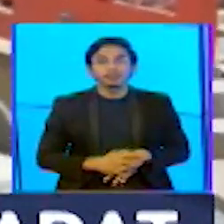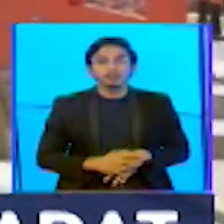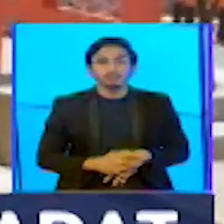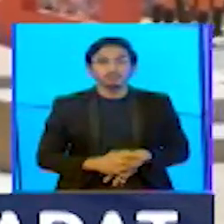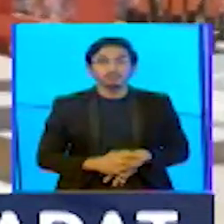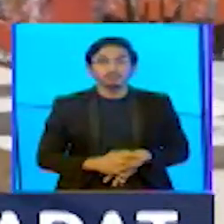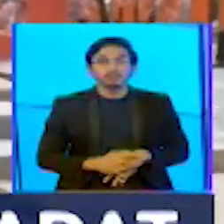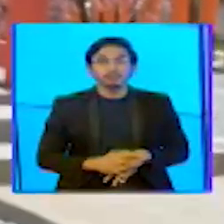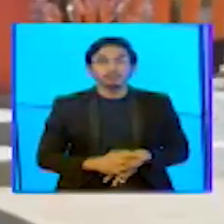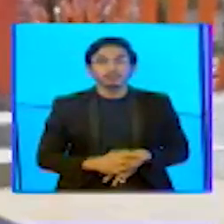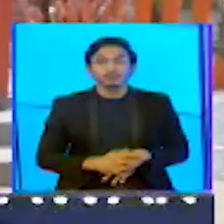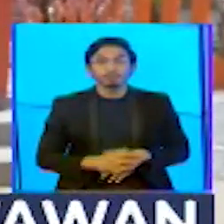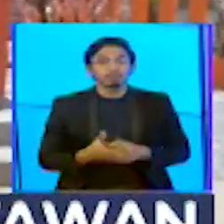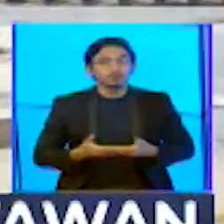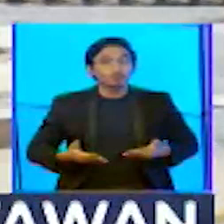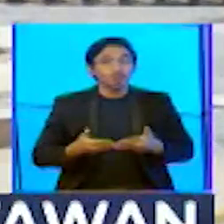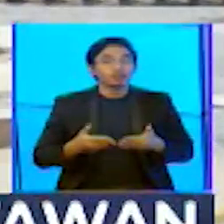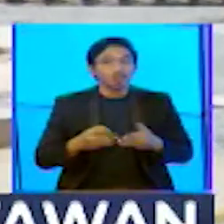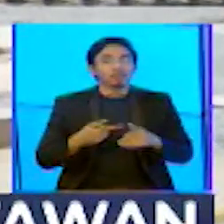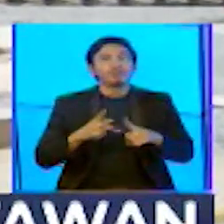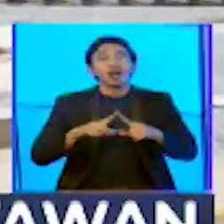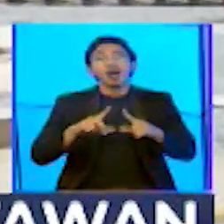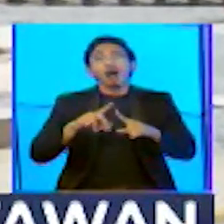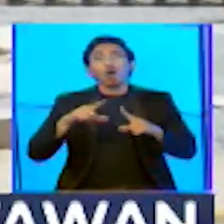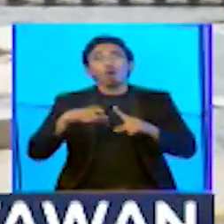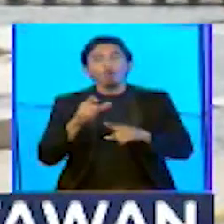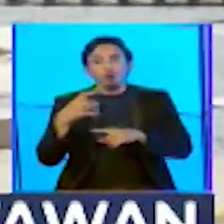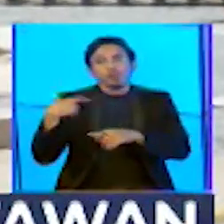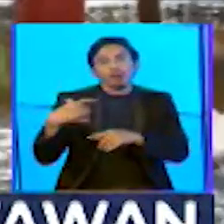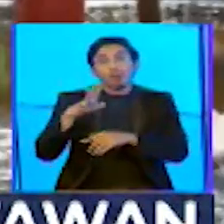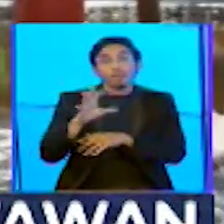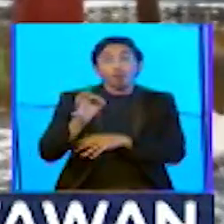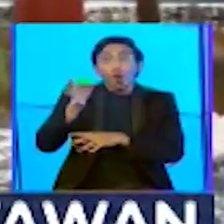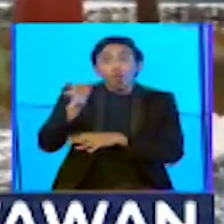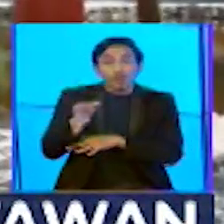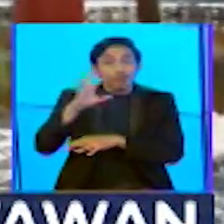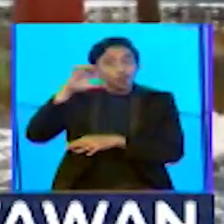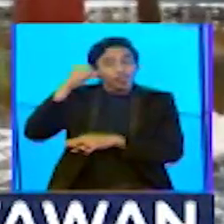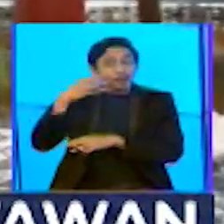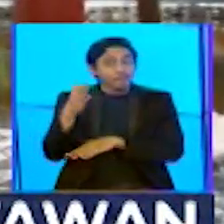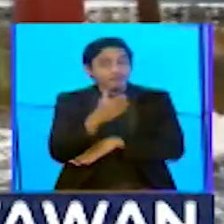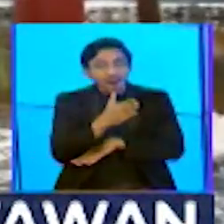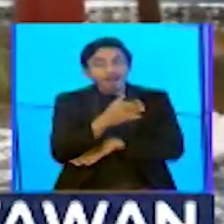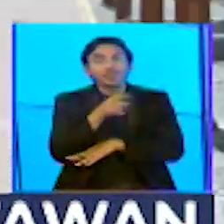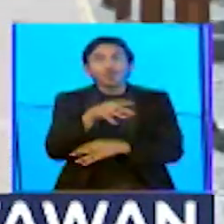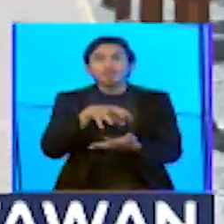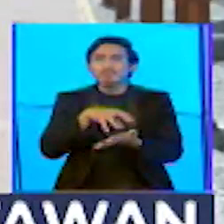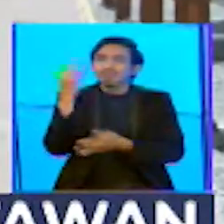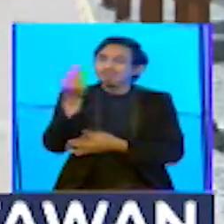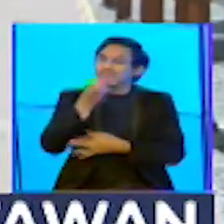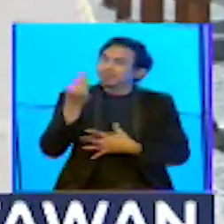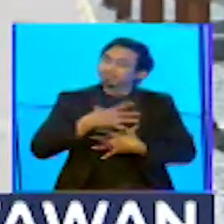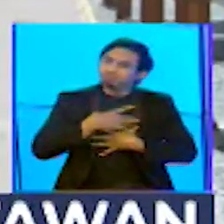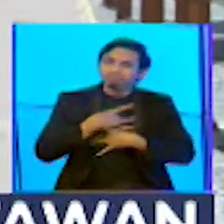Lembah Harau yang dikelilingi tebing tinggi di Kabupaten 50 Kota Sumatera Barat menjadi tempat wisata favorit. Selain